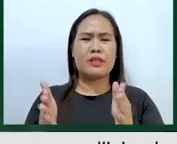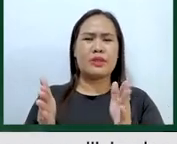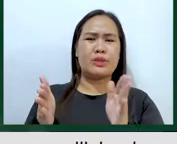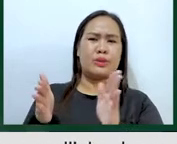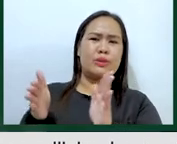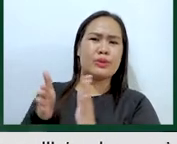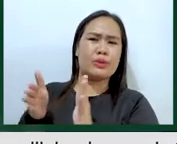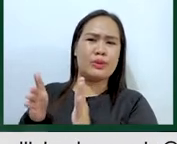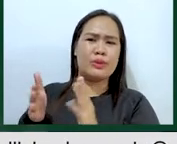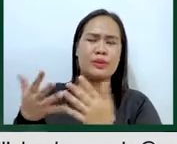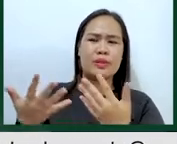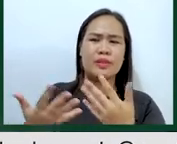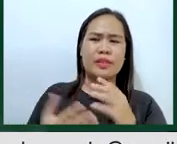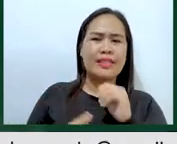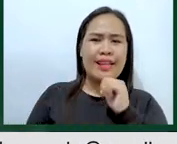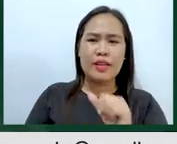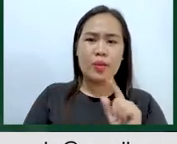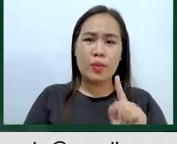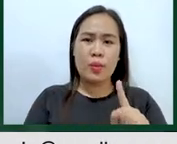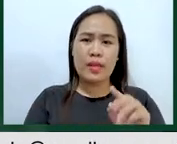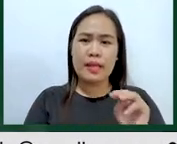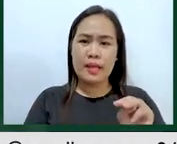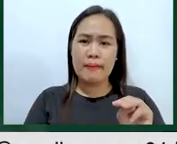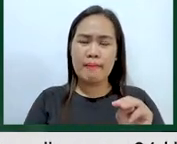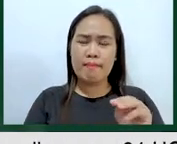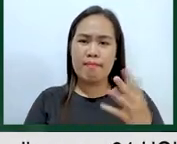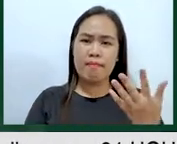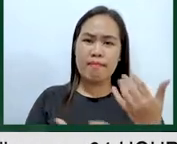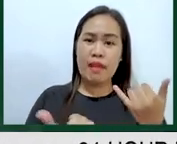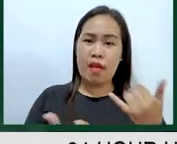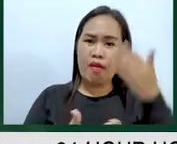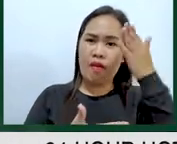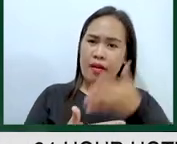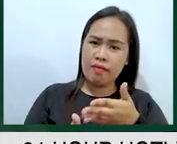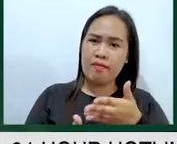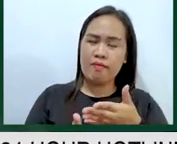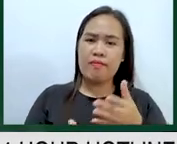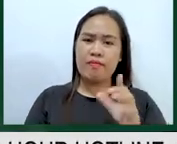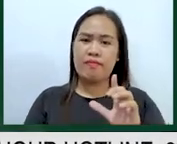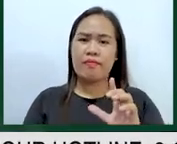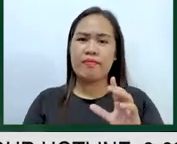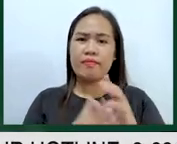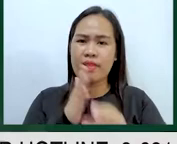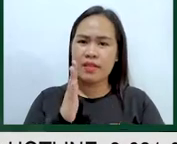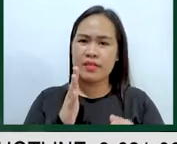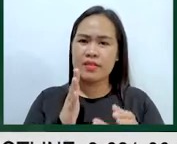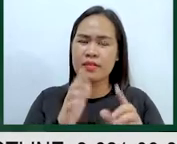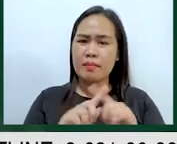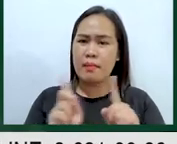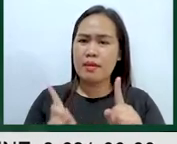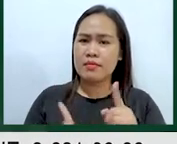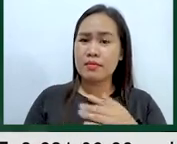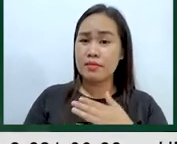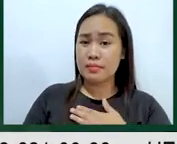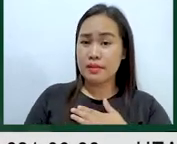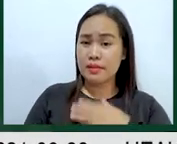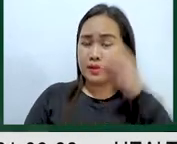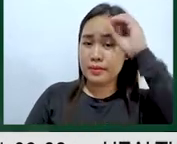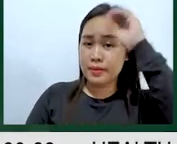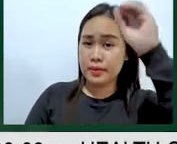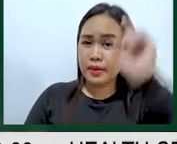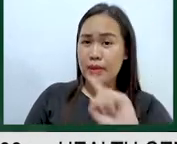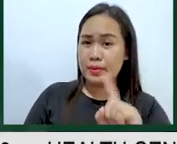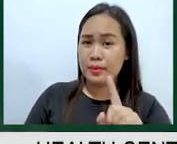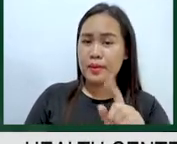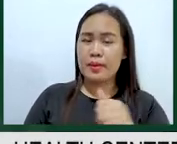no? Na keso, iiklian na raw yung social distancing, hindi na 1 meter, less than 1 meter. Well, ako sa akin, kahit